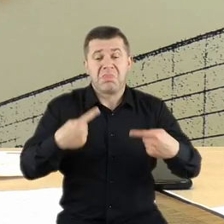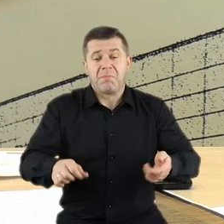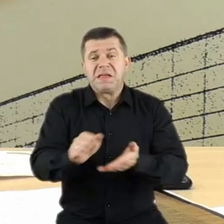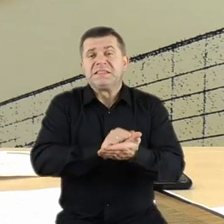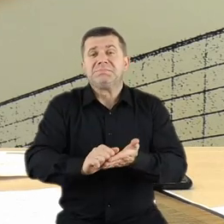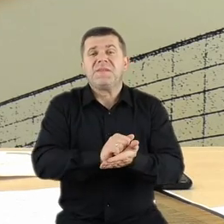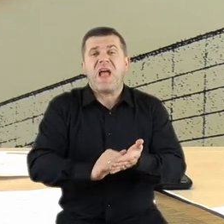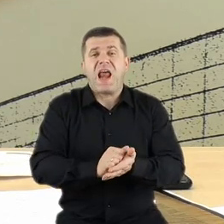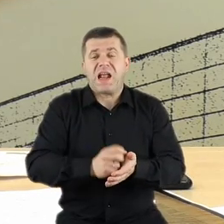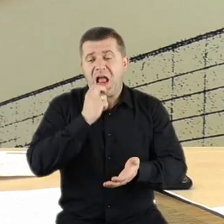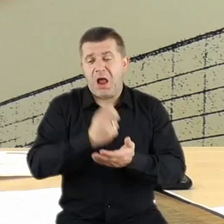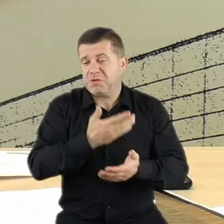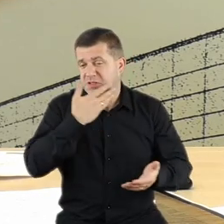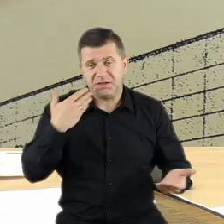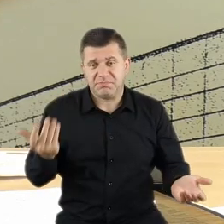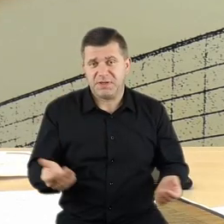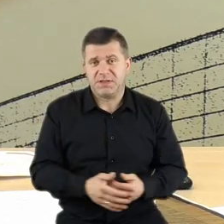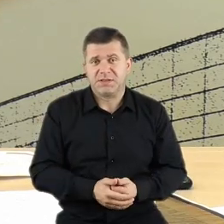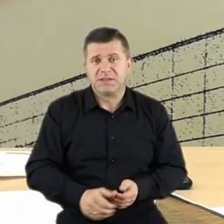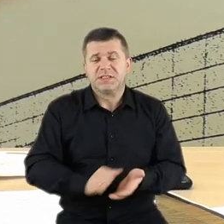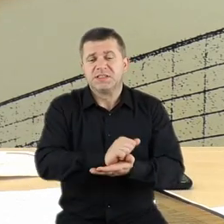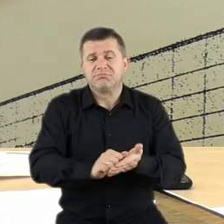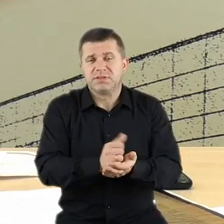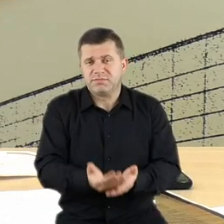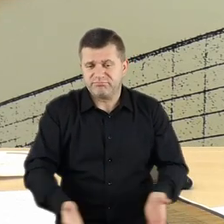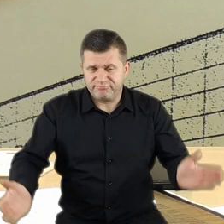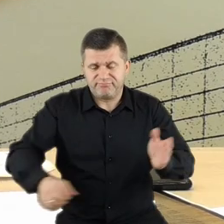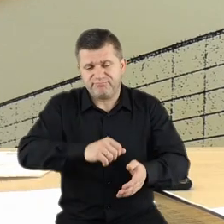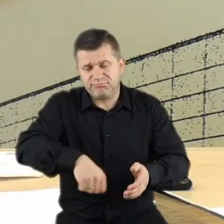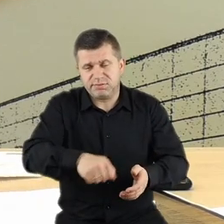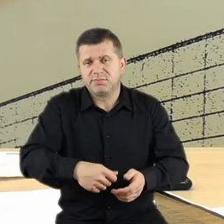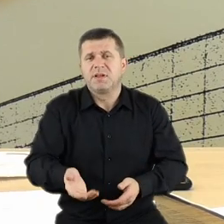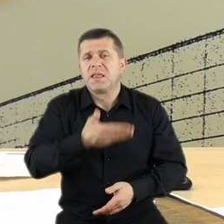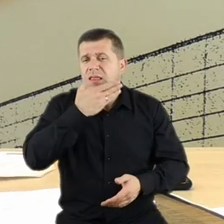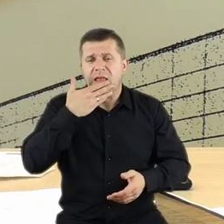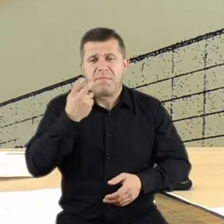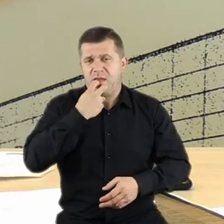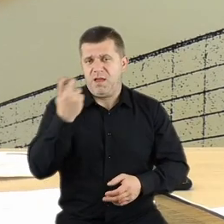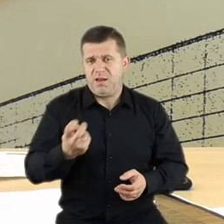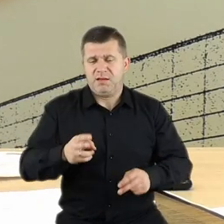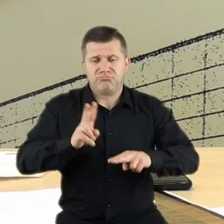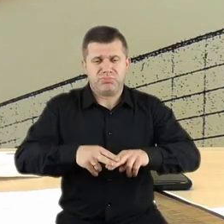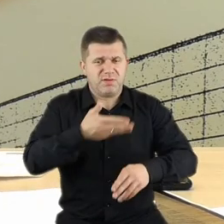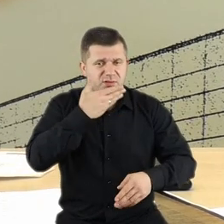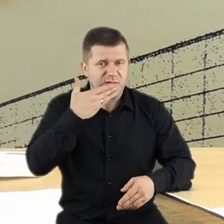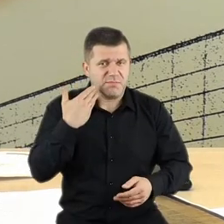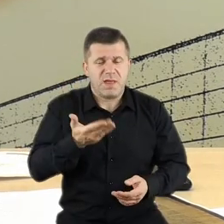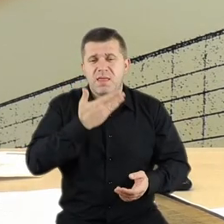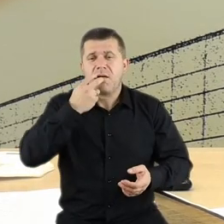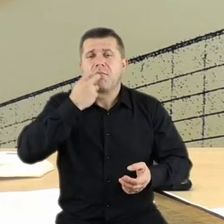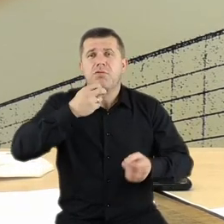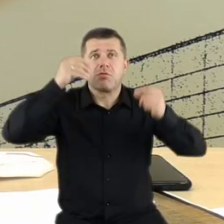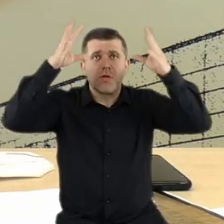statki zmywał się w cebrzyk u nie było elektrycznych sprzętów No bo nie było prądu i